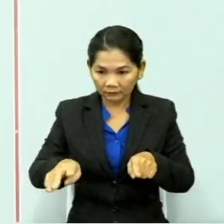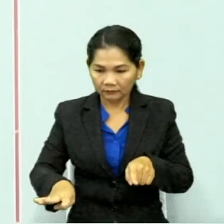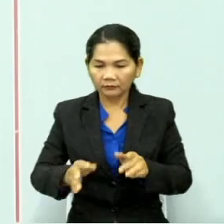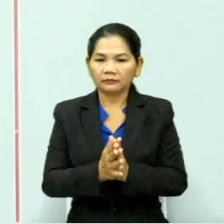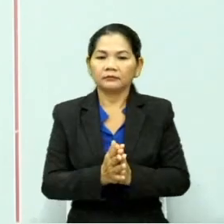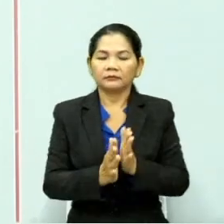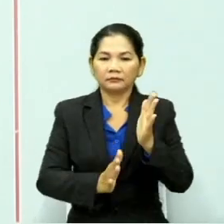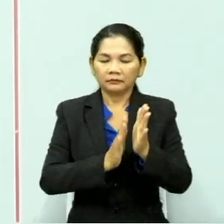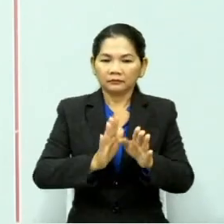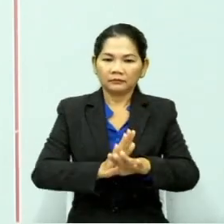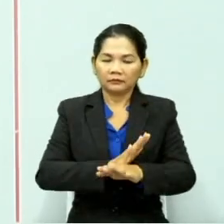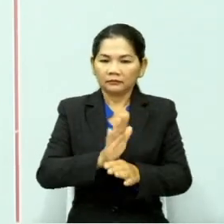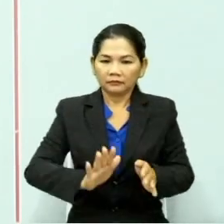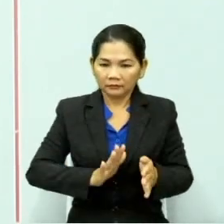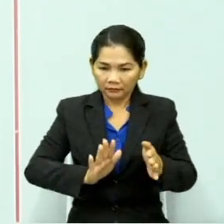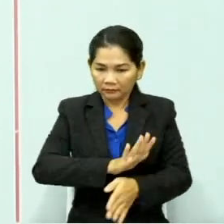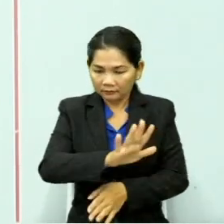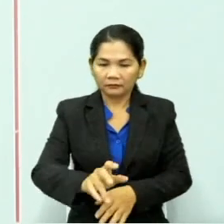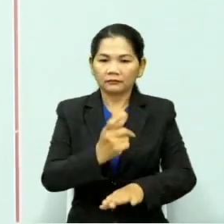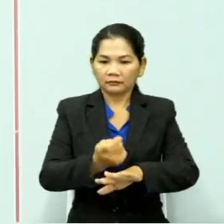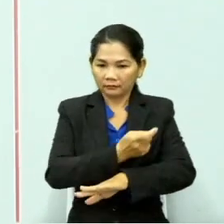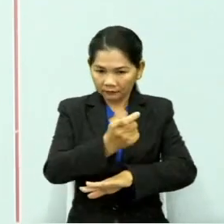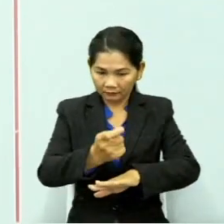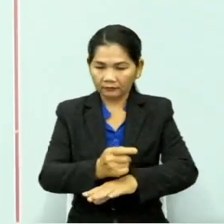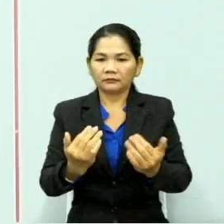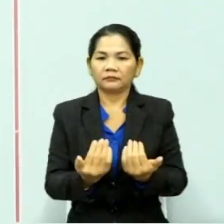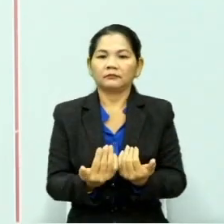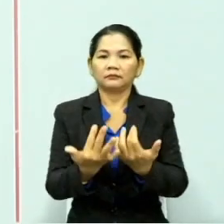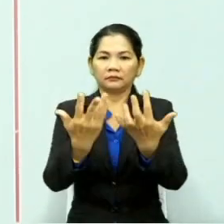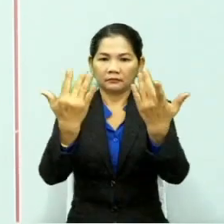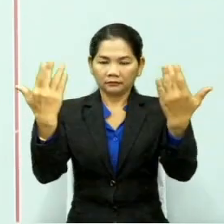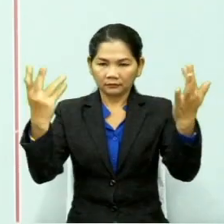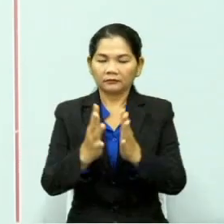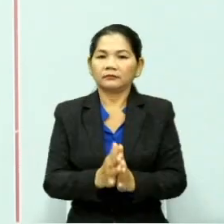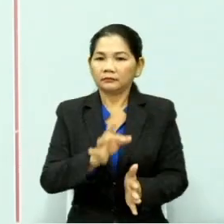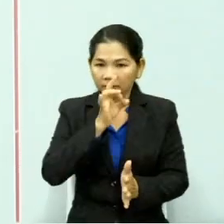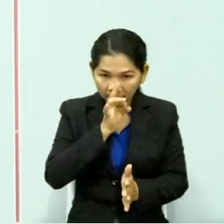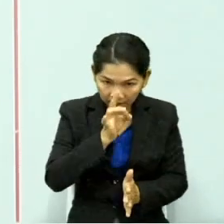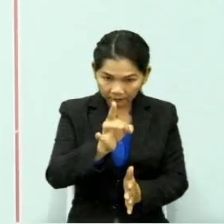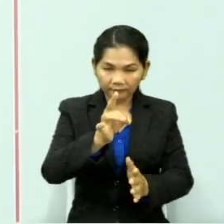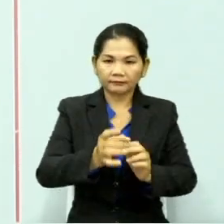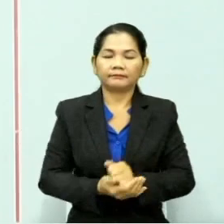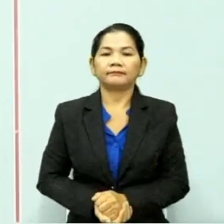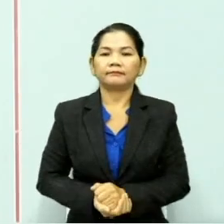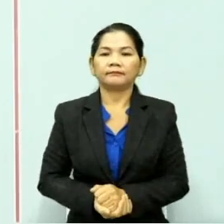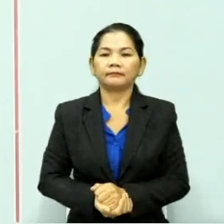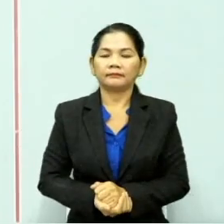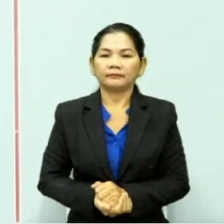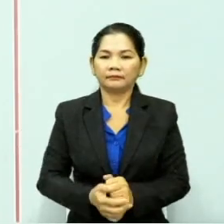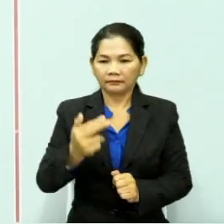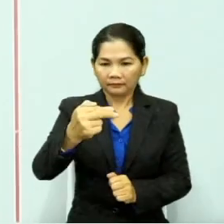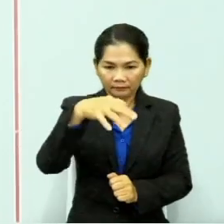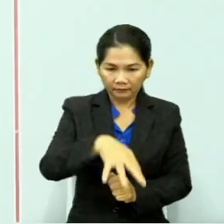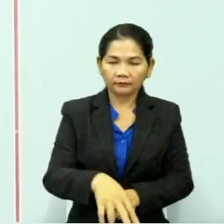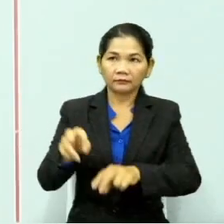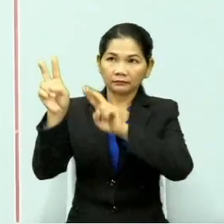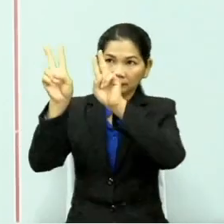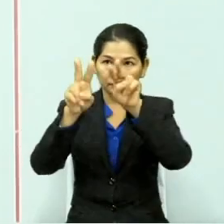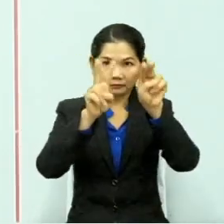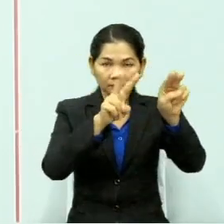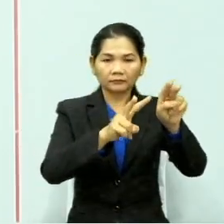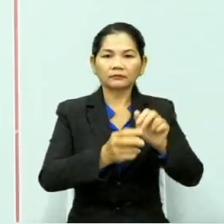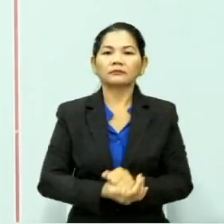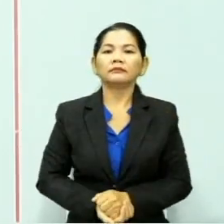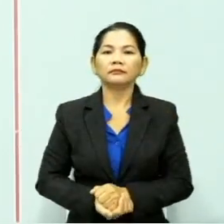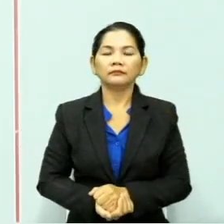cầm phố chìa rốn xâm bồ bà con còn lái tết trò